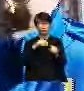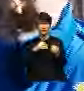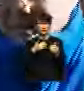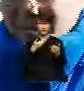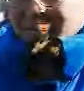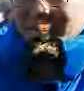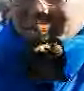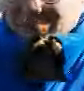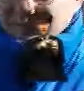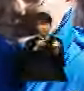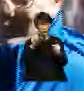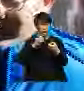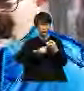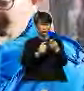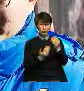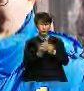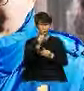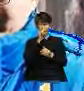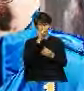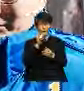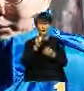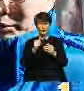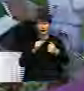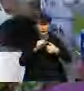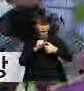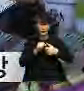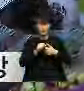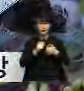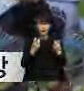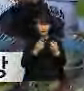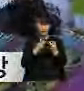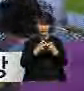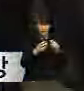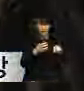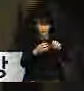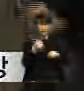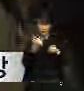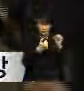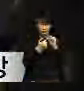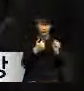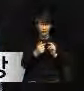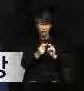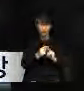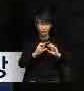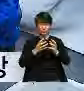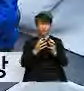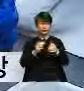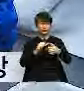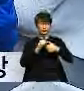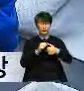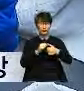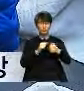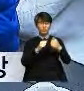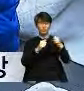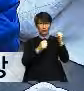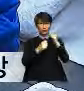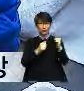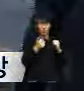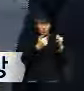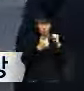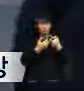있습니다. 현행 더불어민주당의 경선 방법은 권리당원 투표 50%와 국민 경선 투표